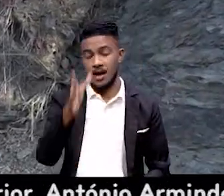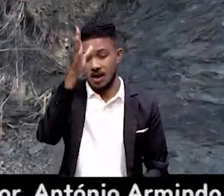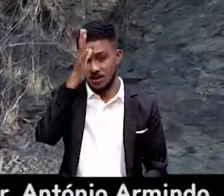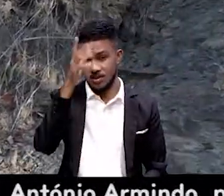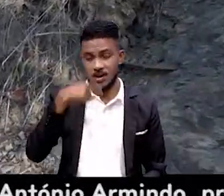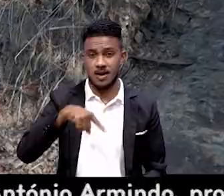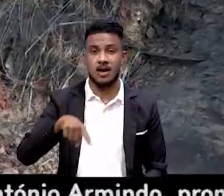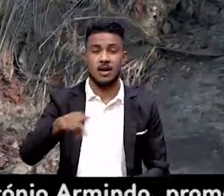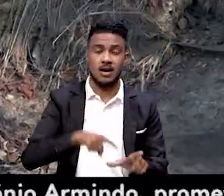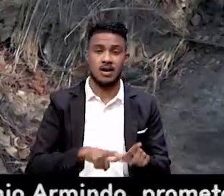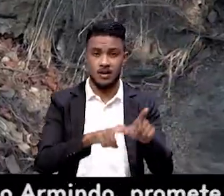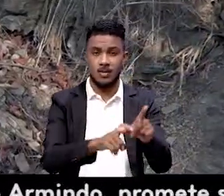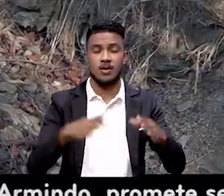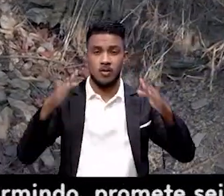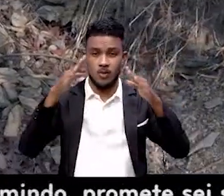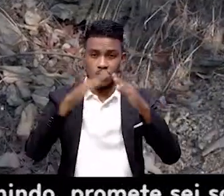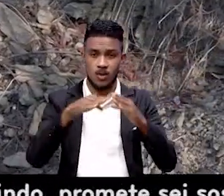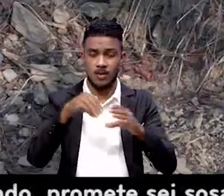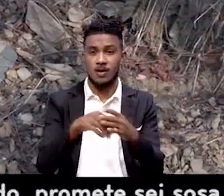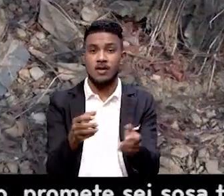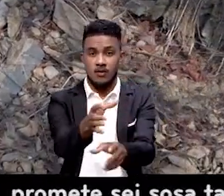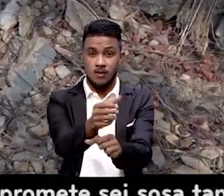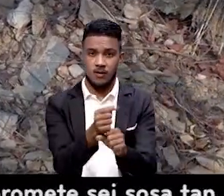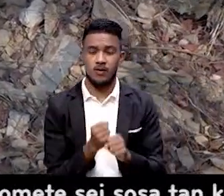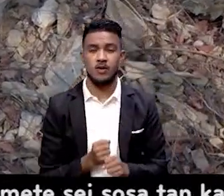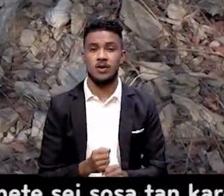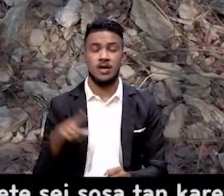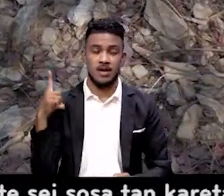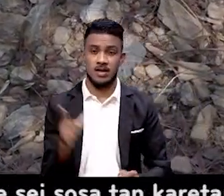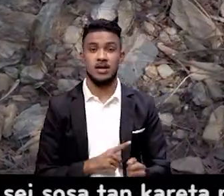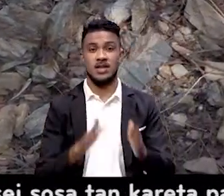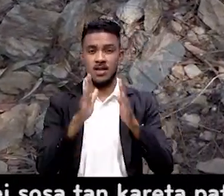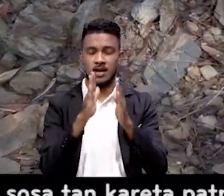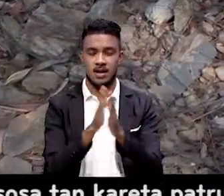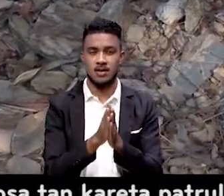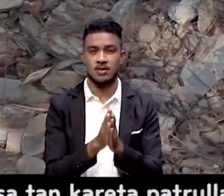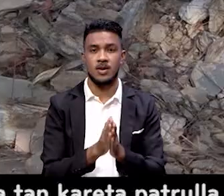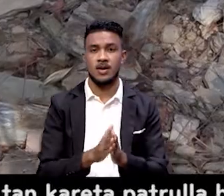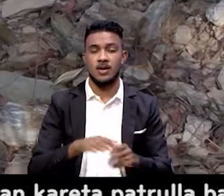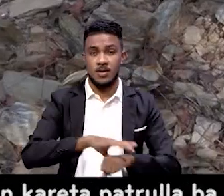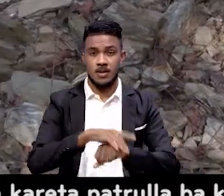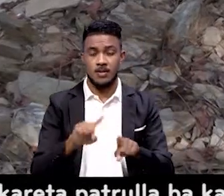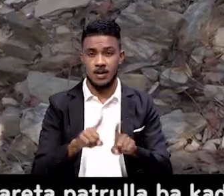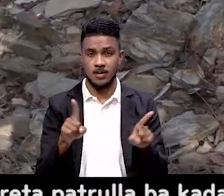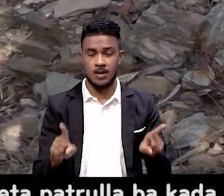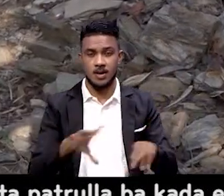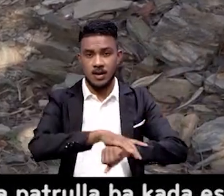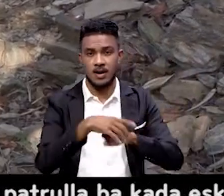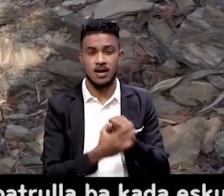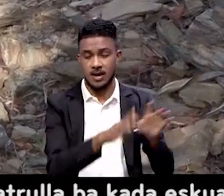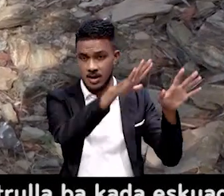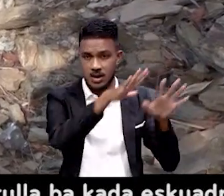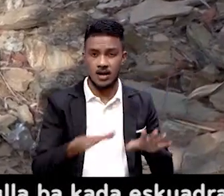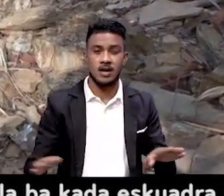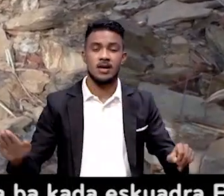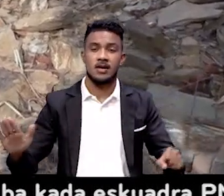statu. Tambah orang mata nruai dah ini hanya ini empat tabur. Awalnya tama tu malaran. Terbenti taru tu anak kan,